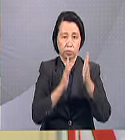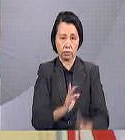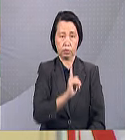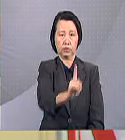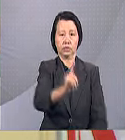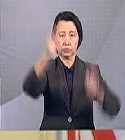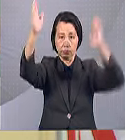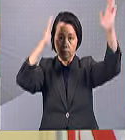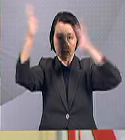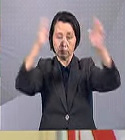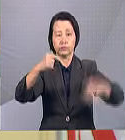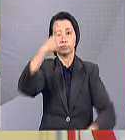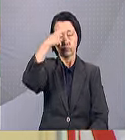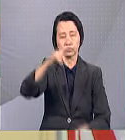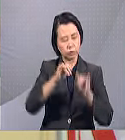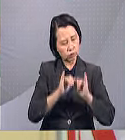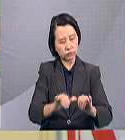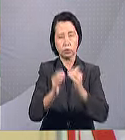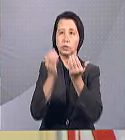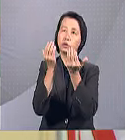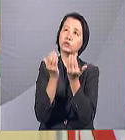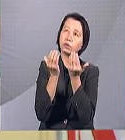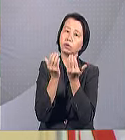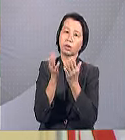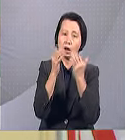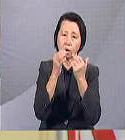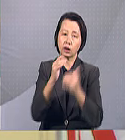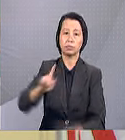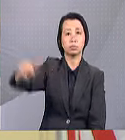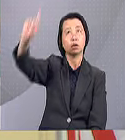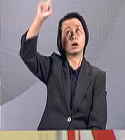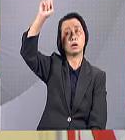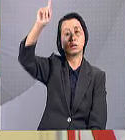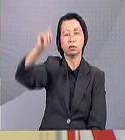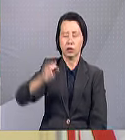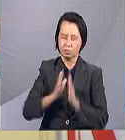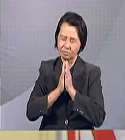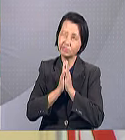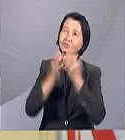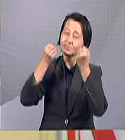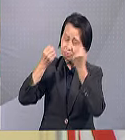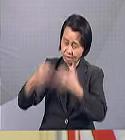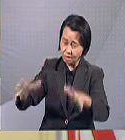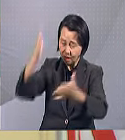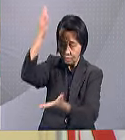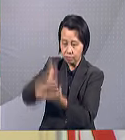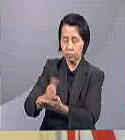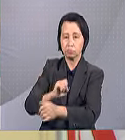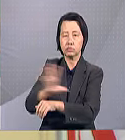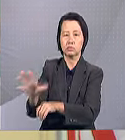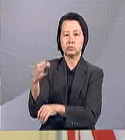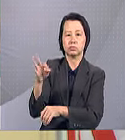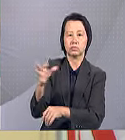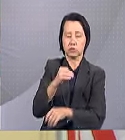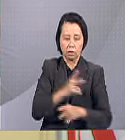Malaysia untuk terus berdoa agar Allah Subhanahu Wa Taala menghilangkan wabak ini sepenuhnya